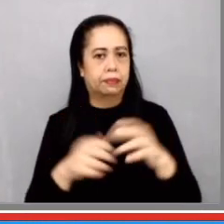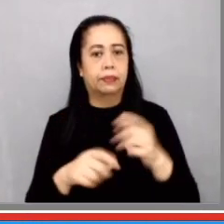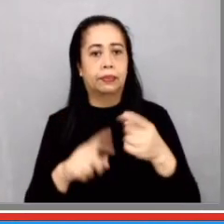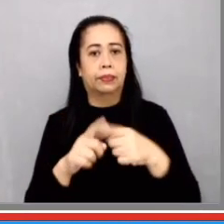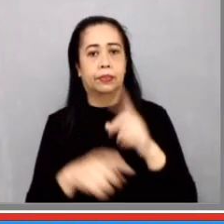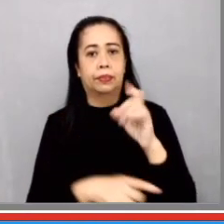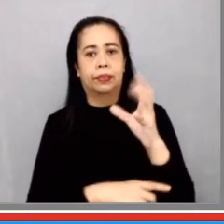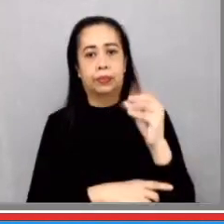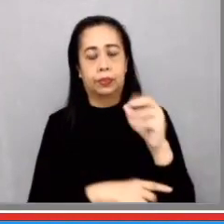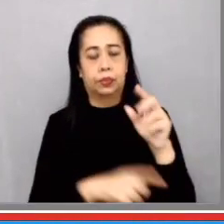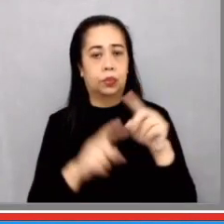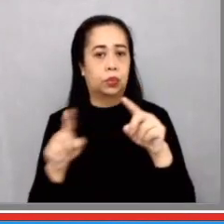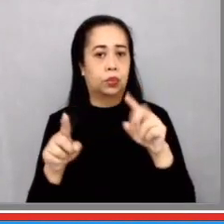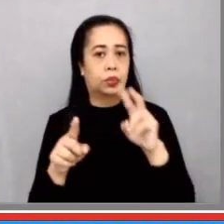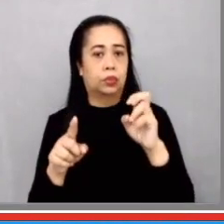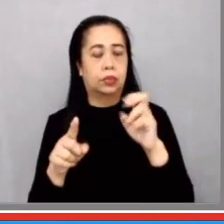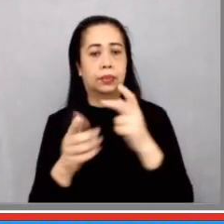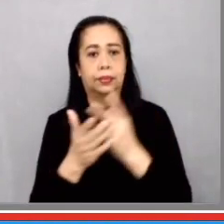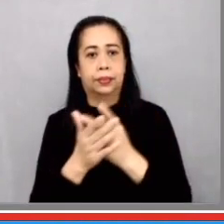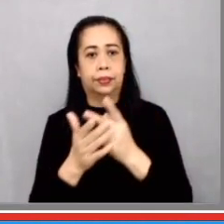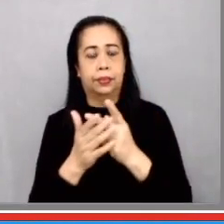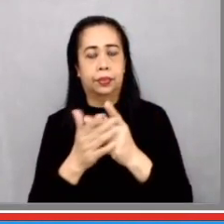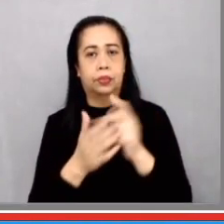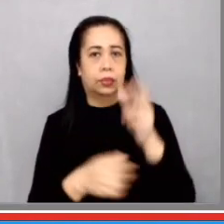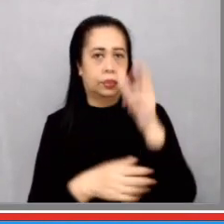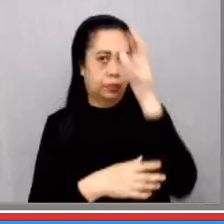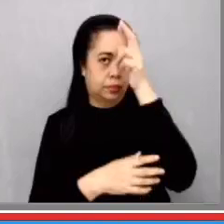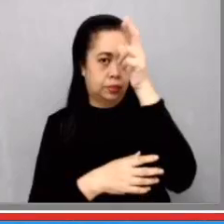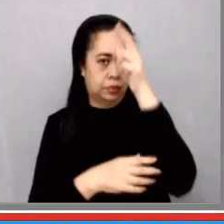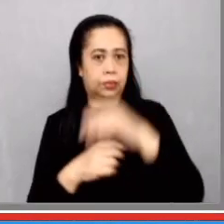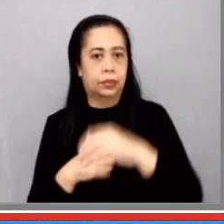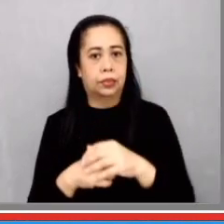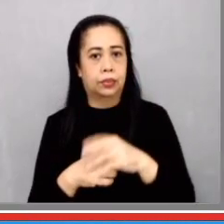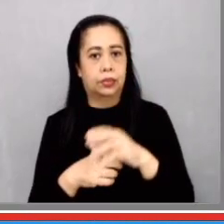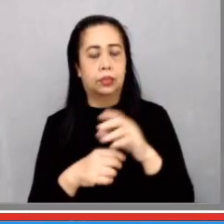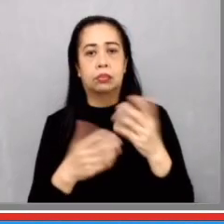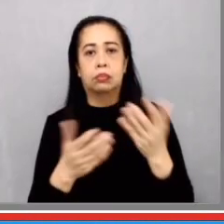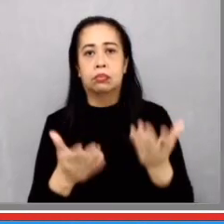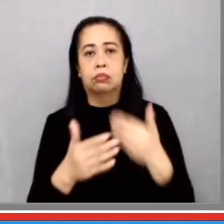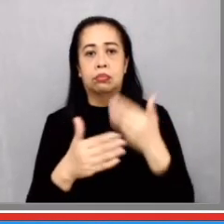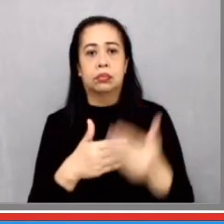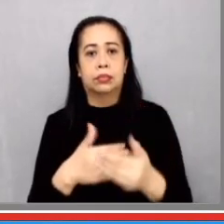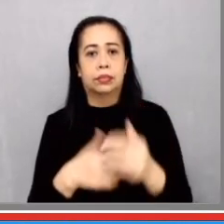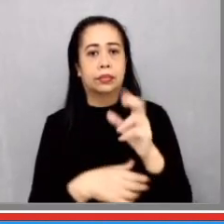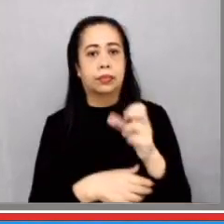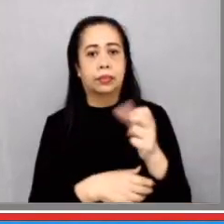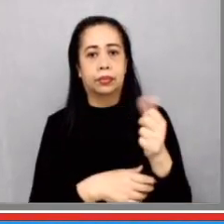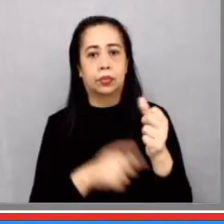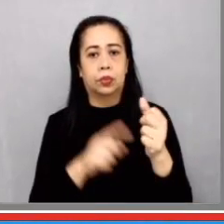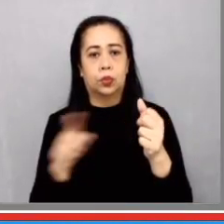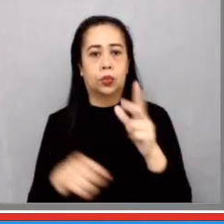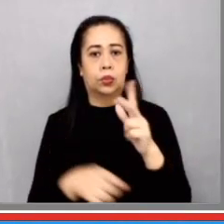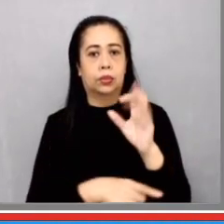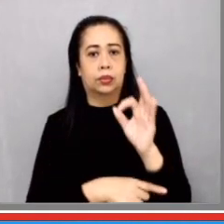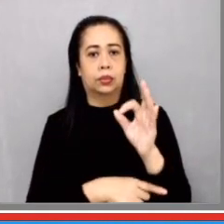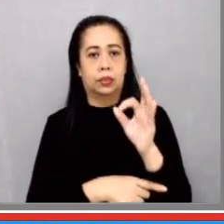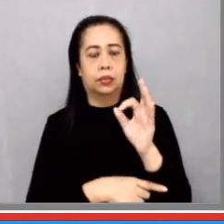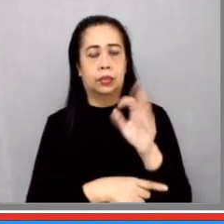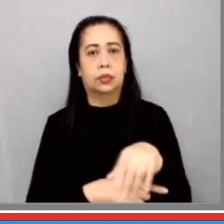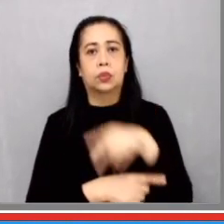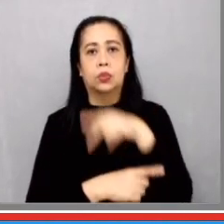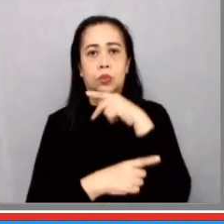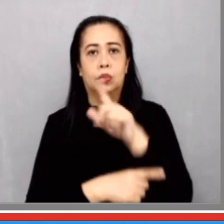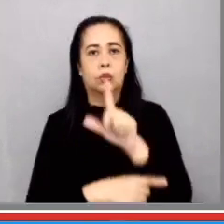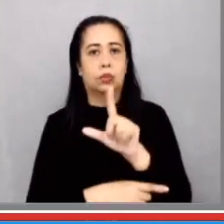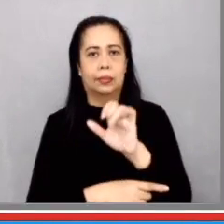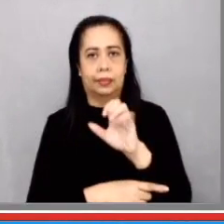150 hanggang 200 pesos ang kada kilo ng manok, habang 310 to 390 pesos naman ang pork